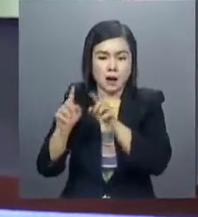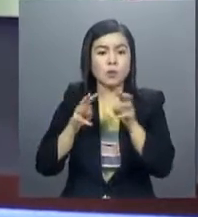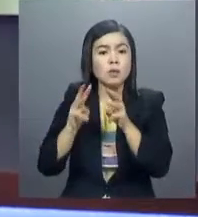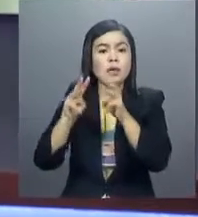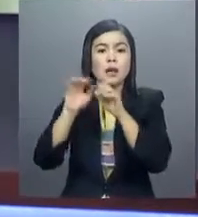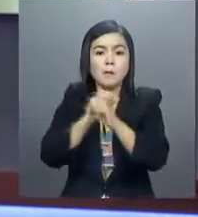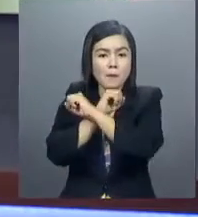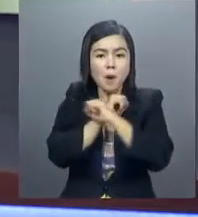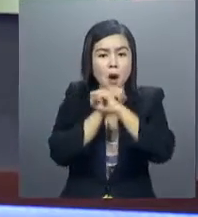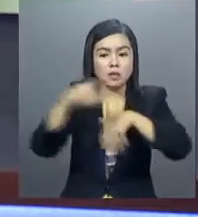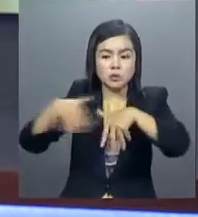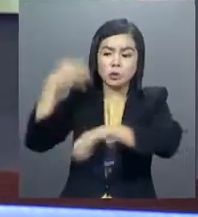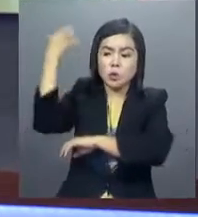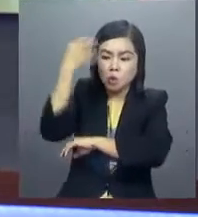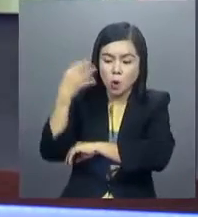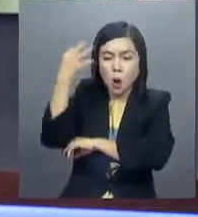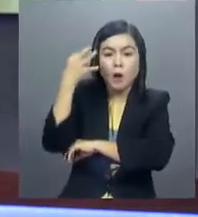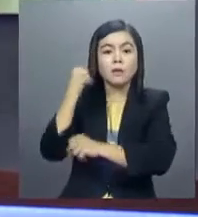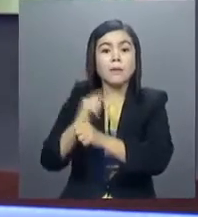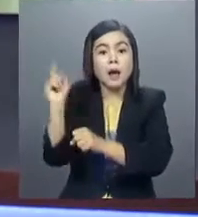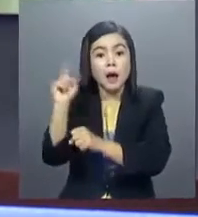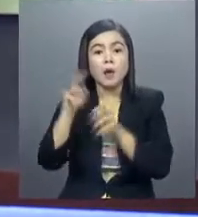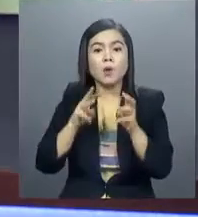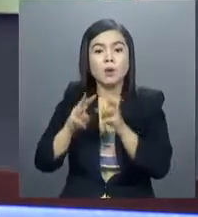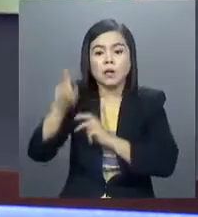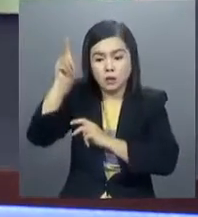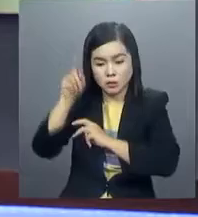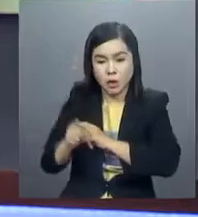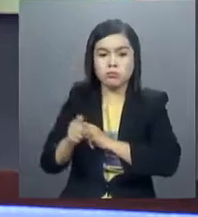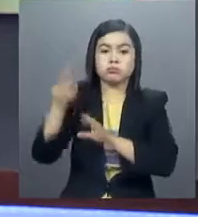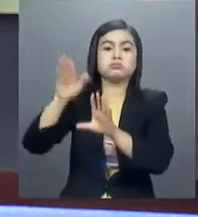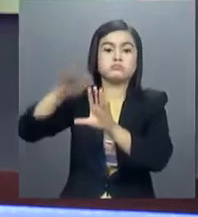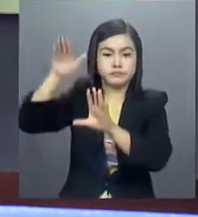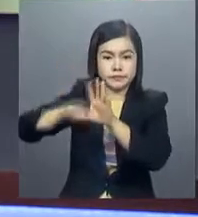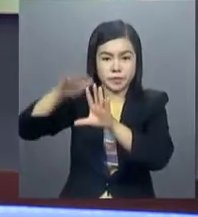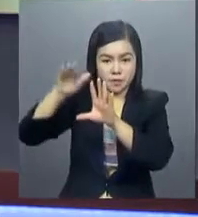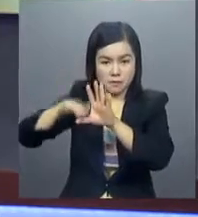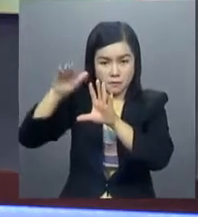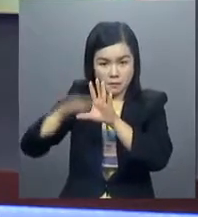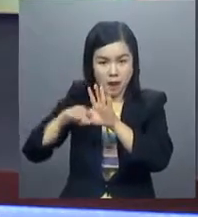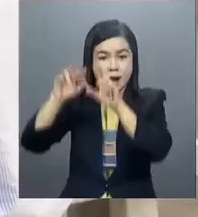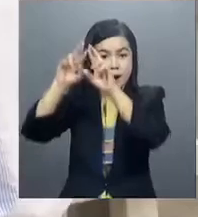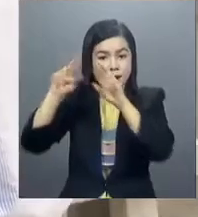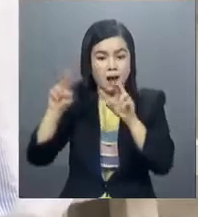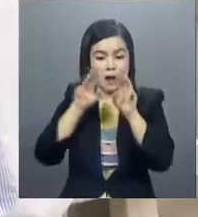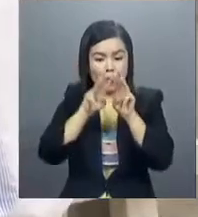คถูกหลอกลวงด้วยการดึงผู้ค้าออนไลน์มาจดทะเบียนนะครับเพื่อที่จะทำให้ตรวจสอบได้ง่ายขึ้นครับ